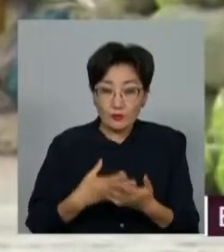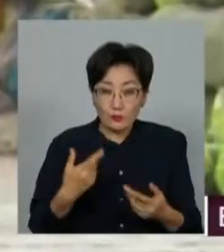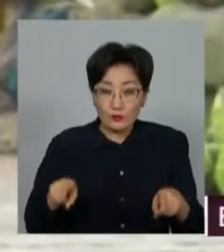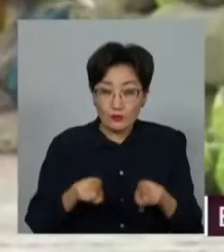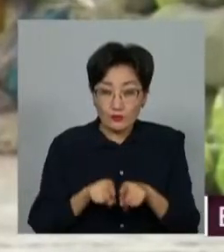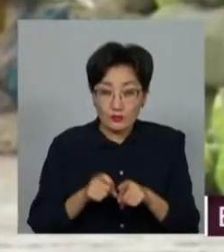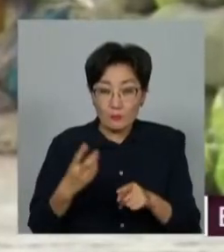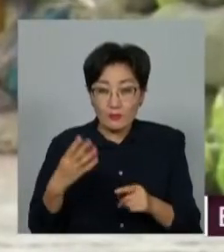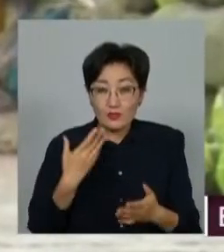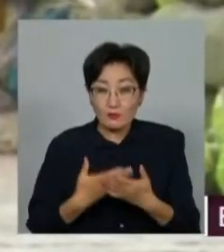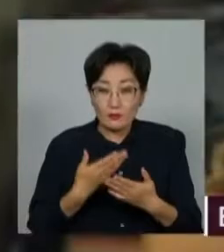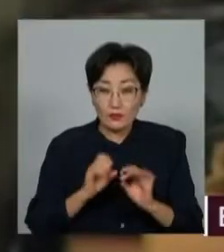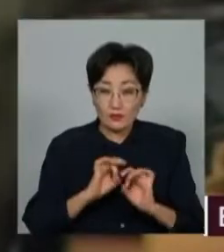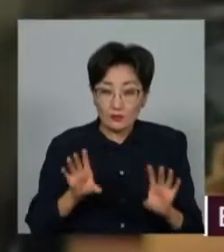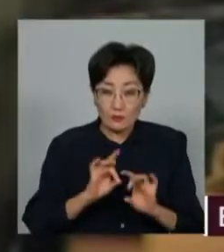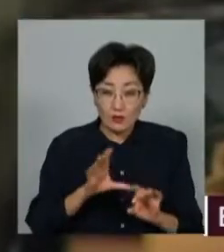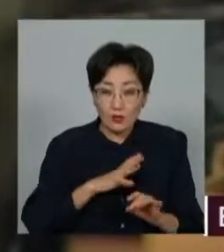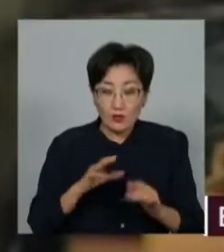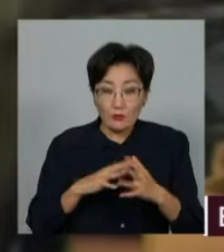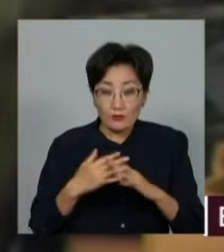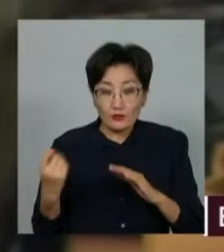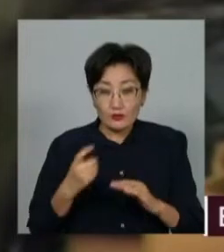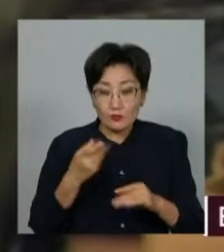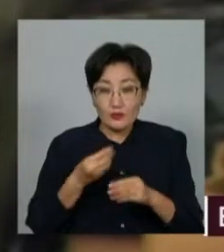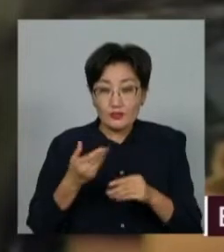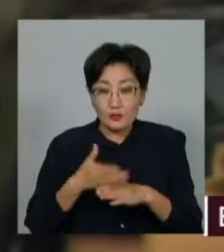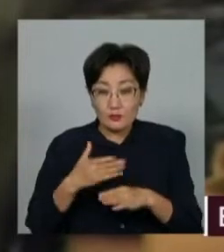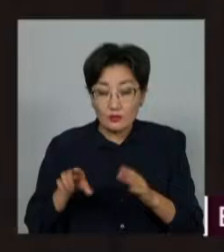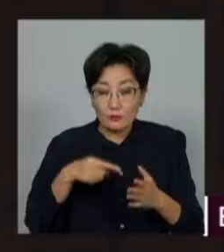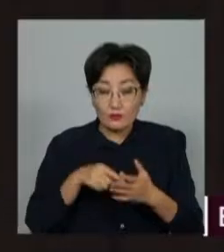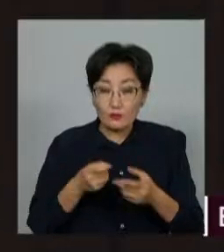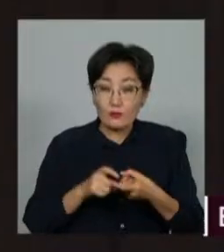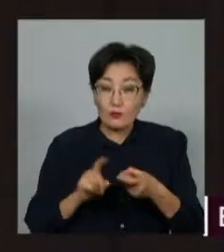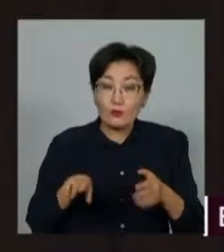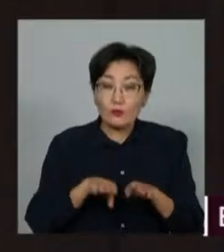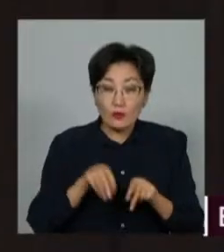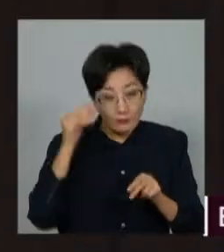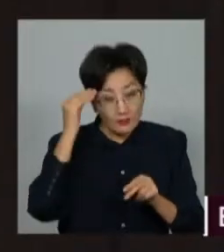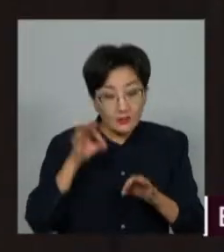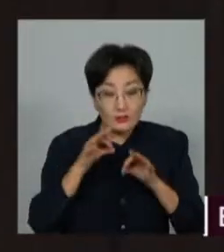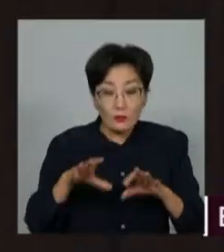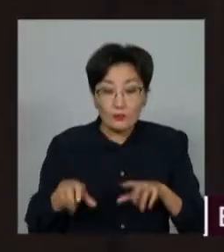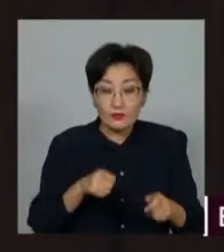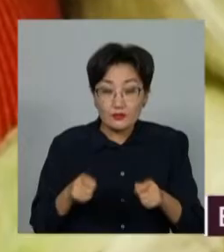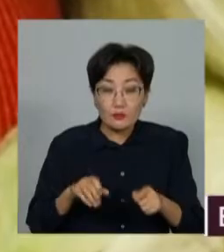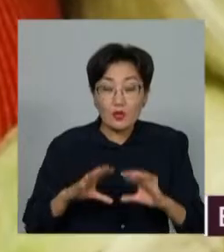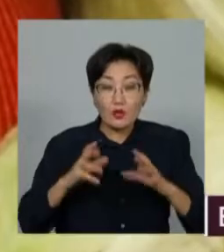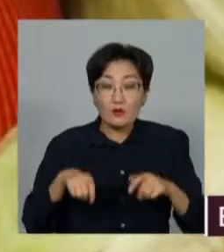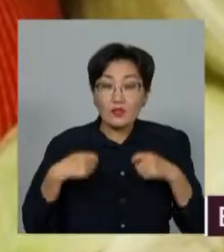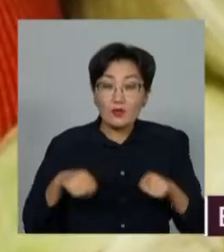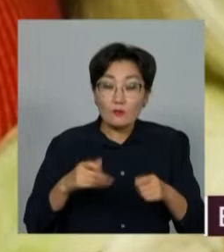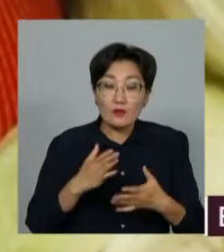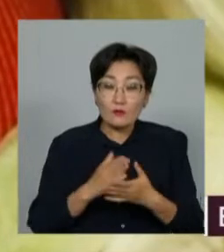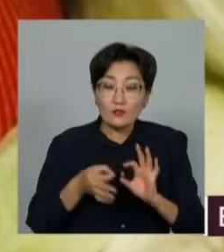осындай бірнеше мысал келтірді. Сонымен қатар ауыл шаруашылығын субсидиялау мәселесіне қатысты осындай пікір білдірді. Президент бұл әлем нарығында болып